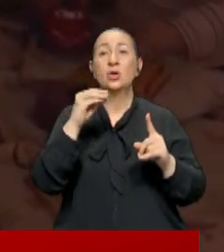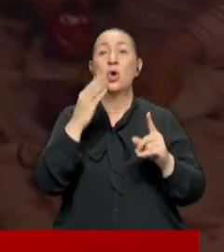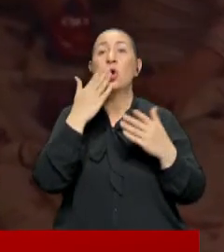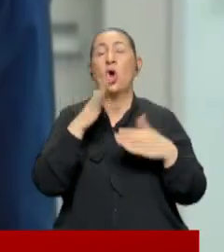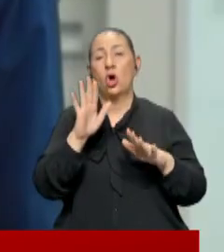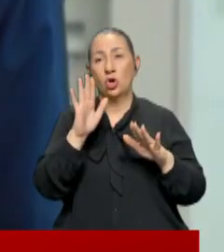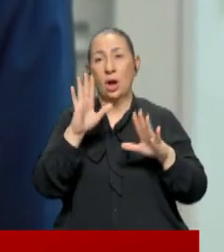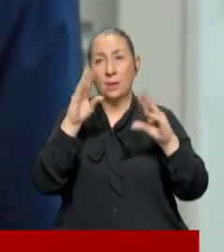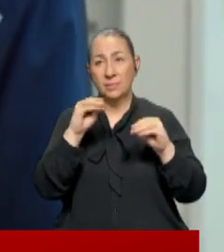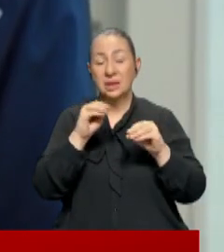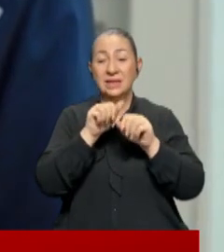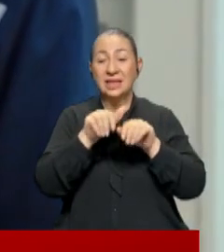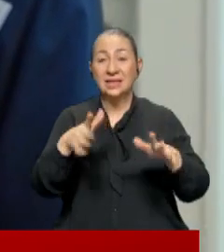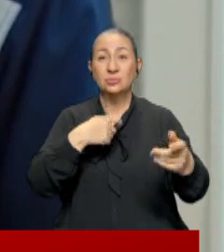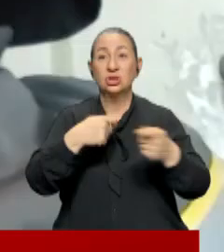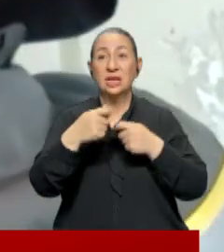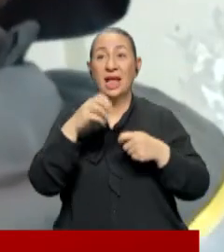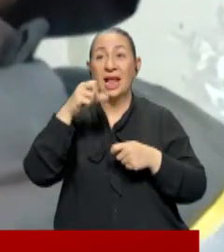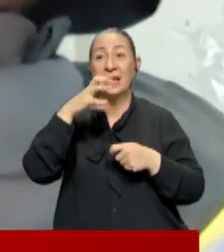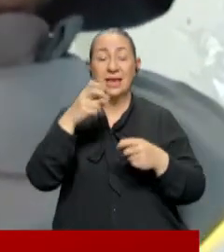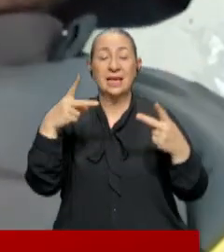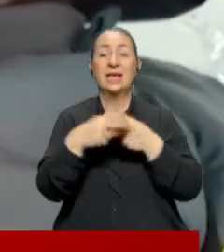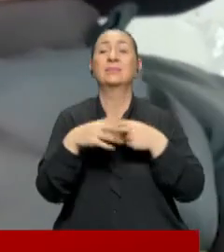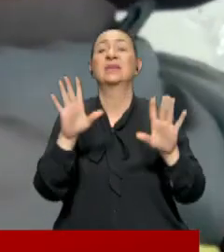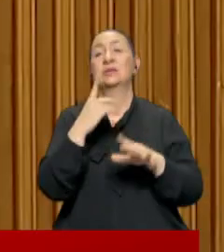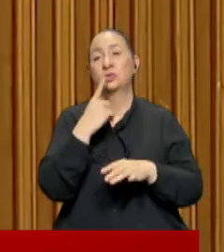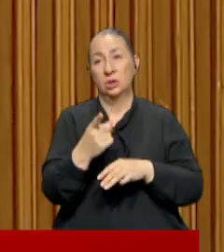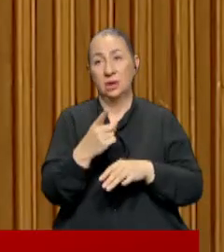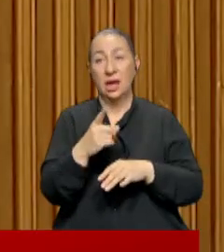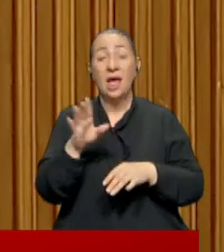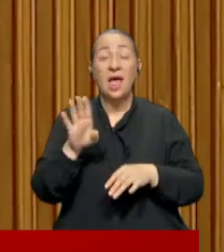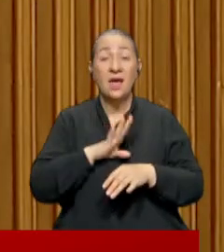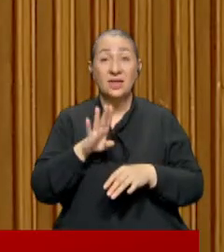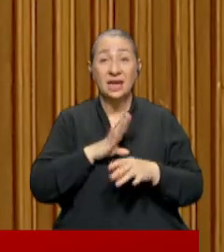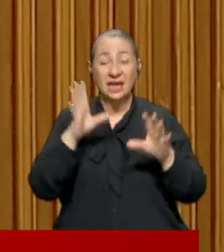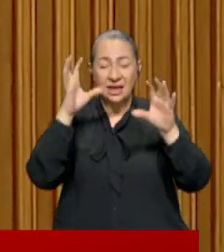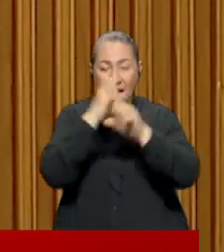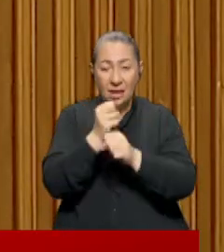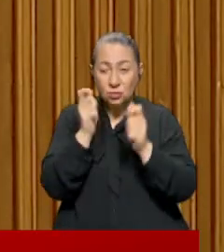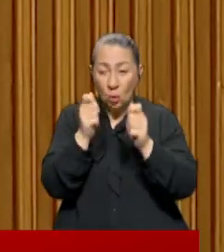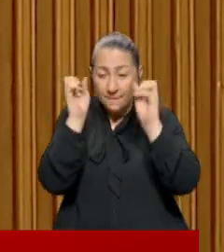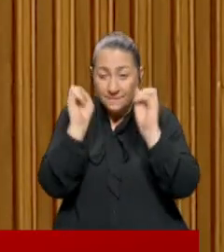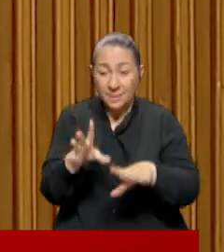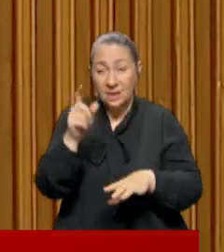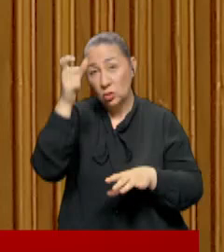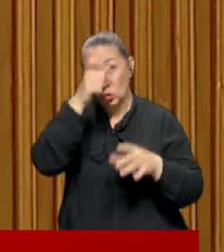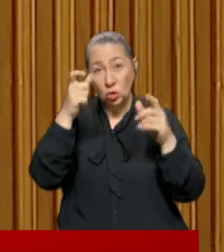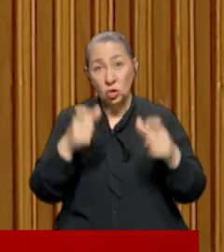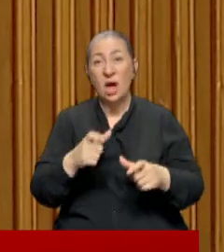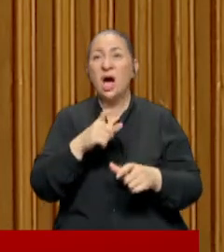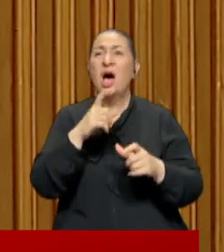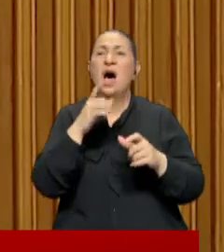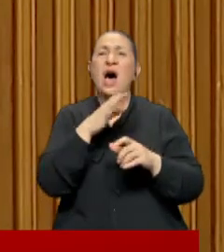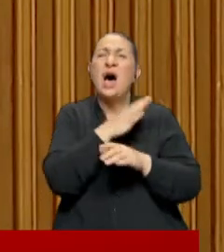kullanımı olmadığını, dağıtım şirketlerinin elektriği kesmediğini söyledi. Evlatların karanlığa mahkum edildiği bir Türkiye'yi